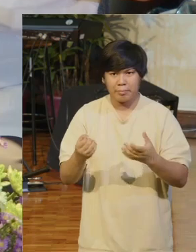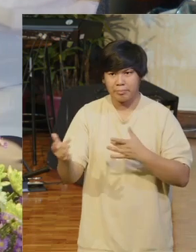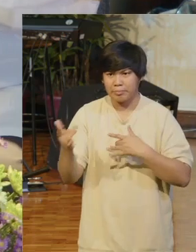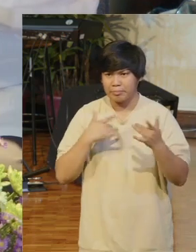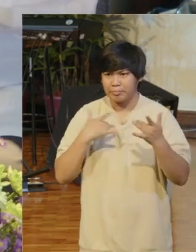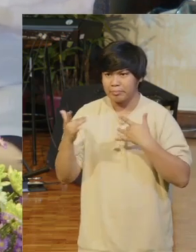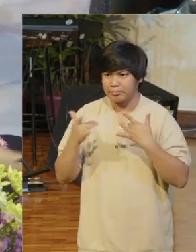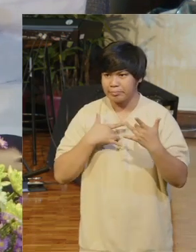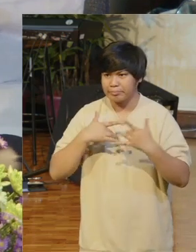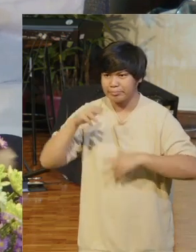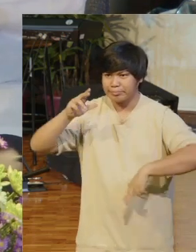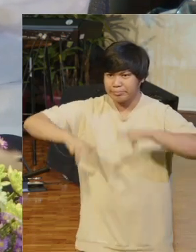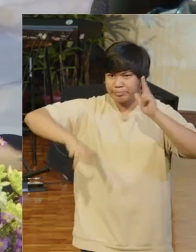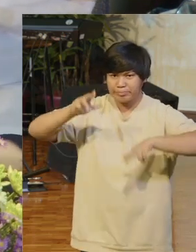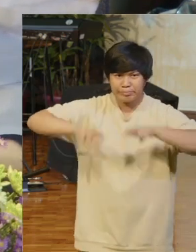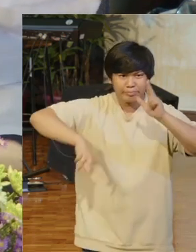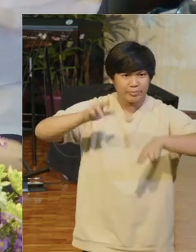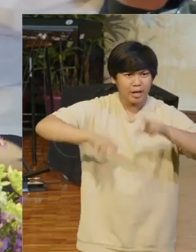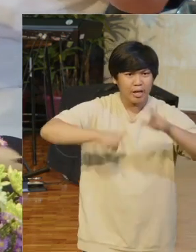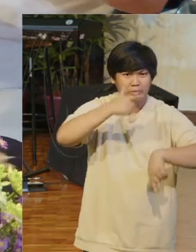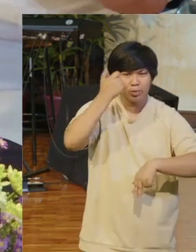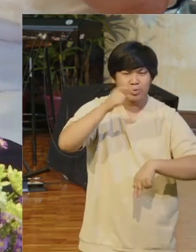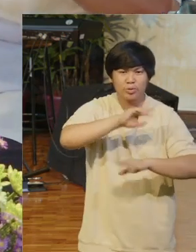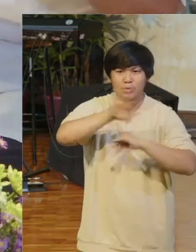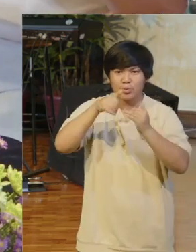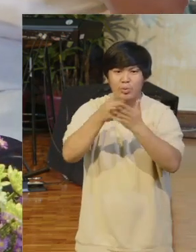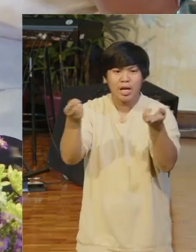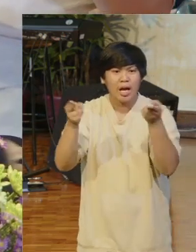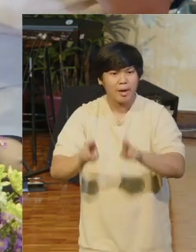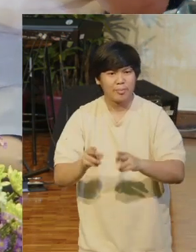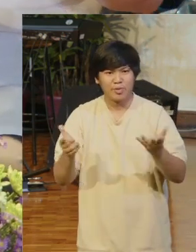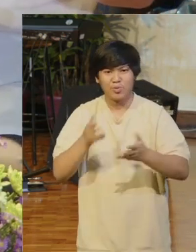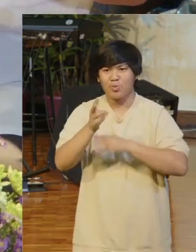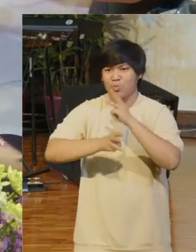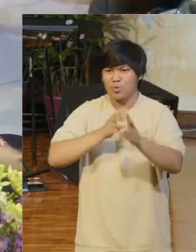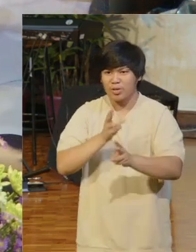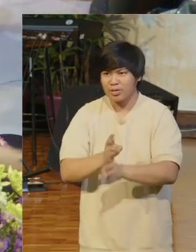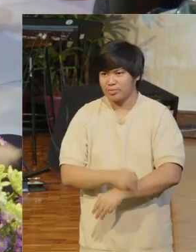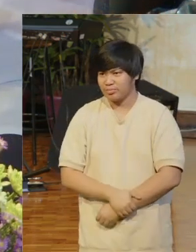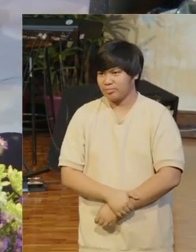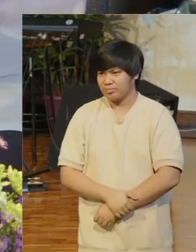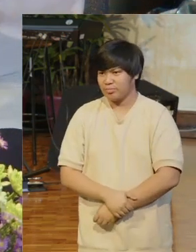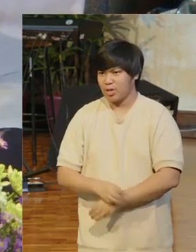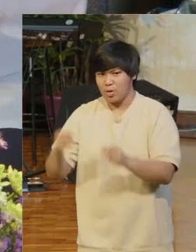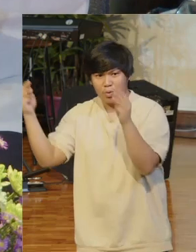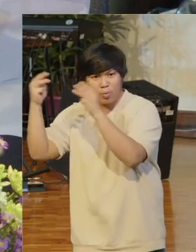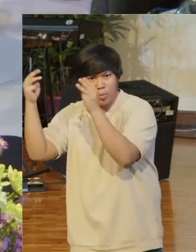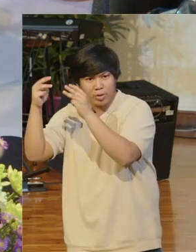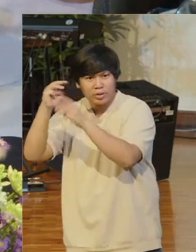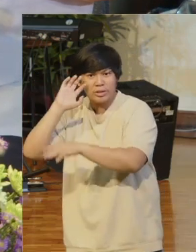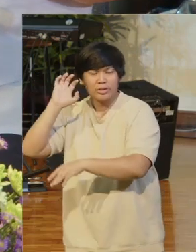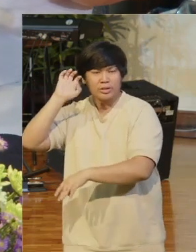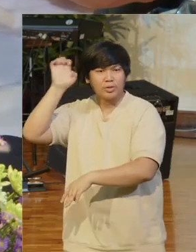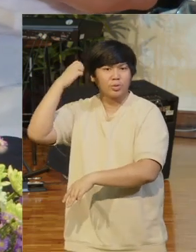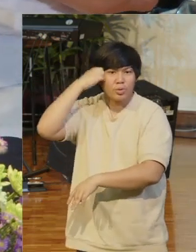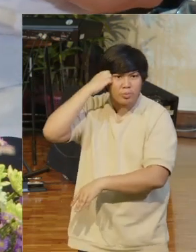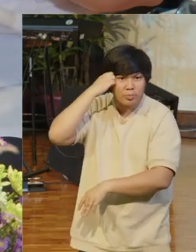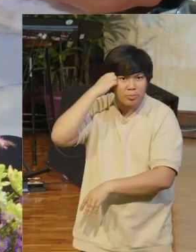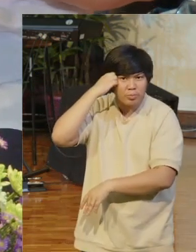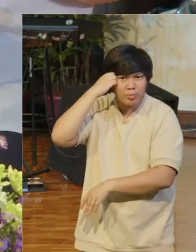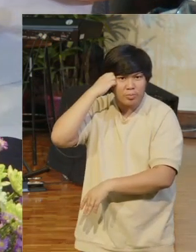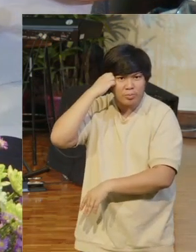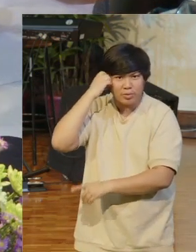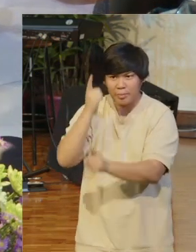mga inaalala dahil sa mga nangyayari sa ating mundo. No? May gera sa Europa between Russia